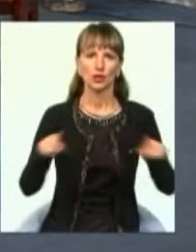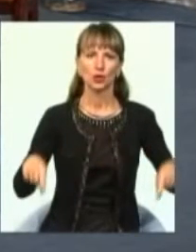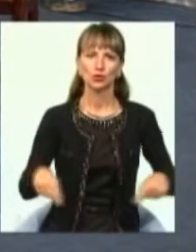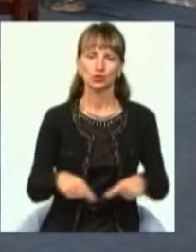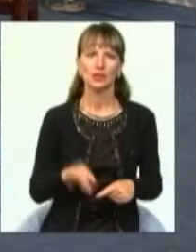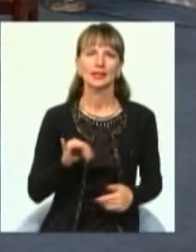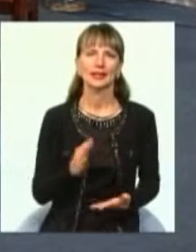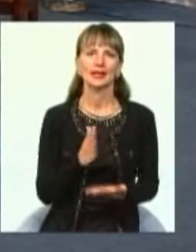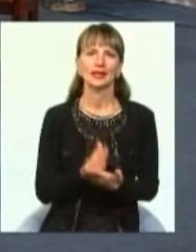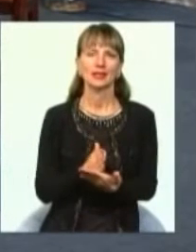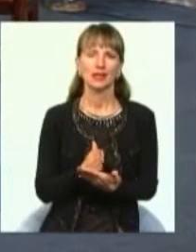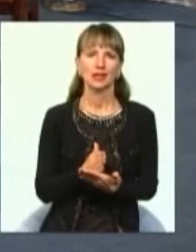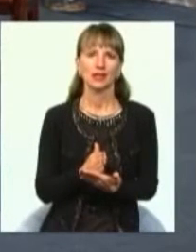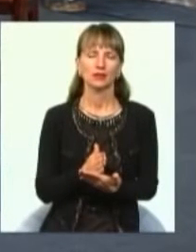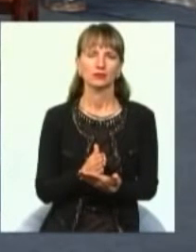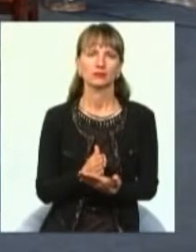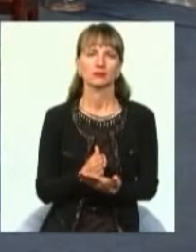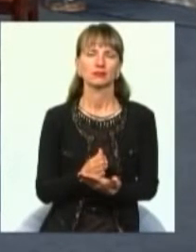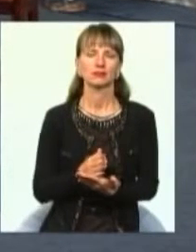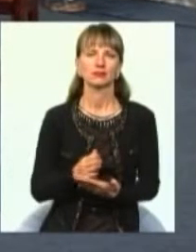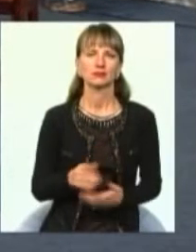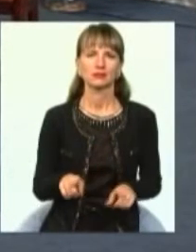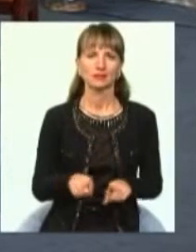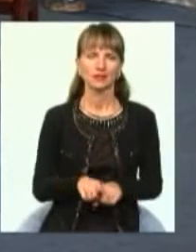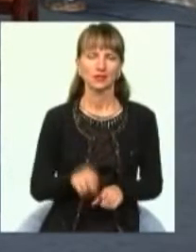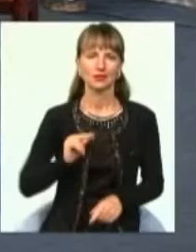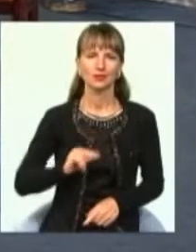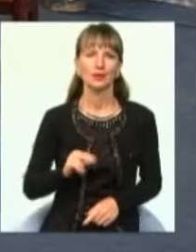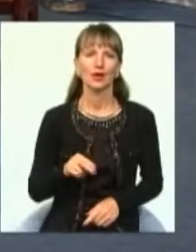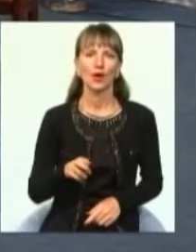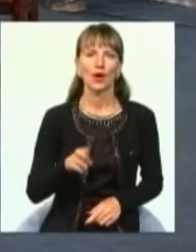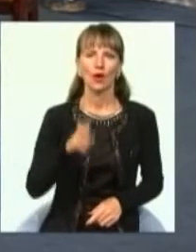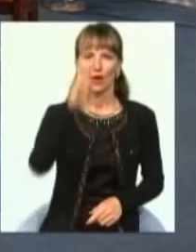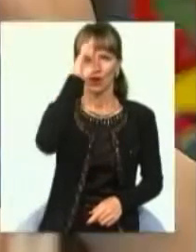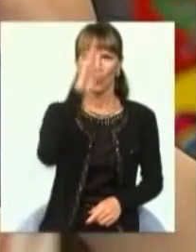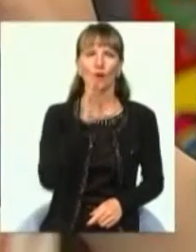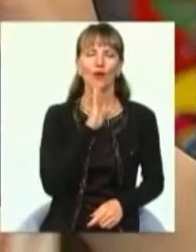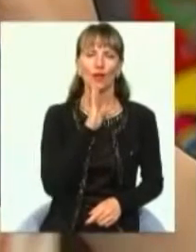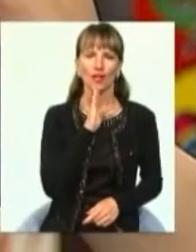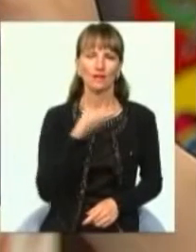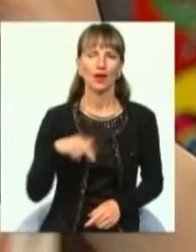і б'є також офіцер по діагоналі. Наступно. Королева ходить,